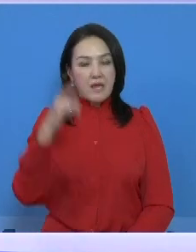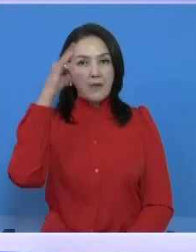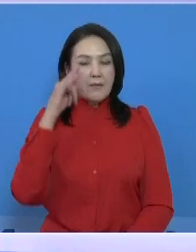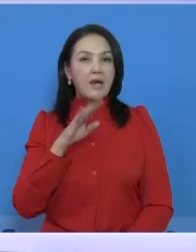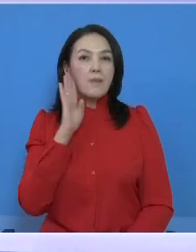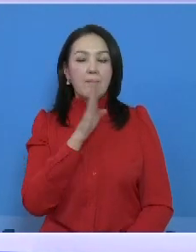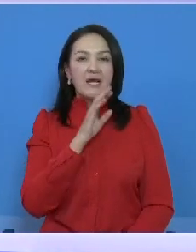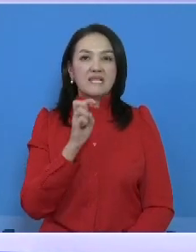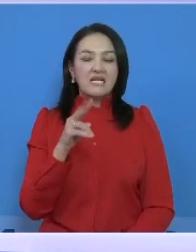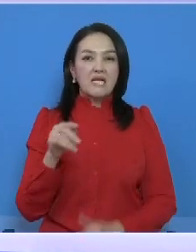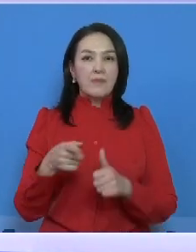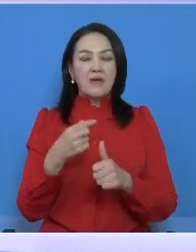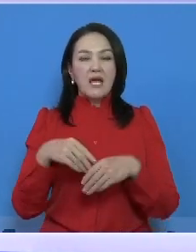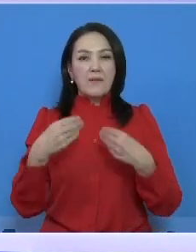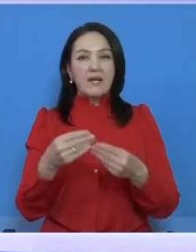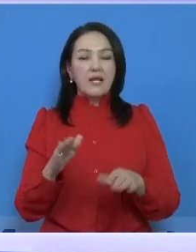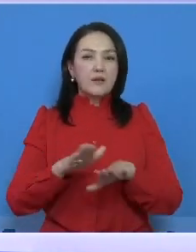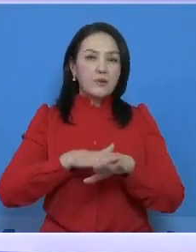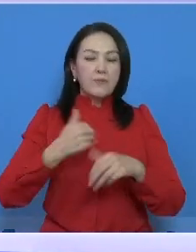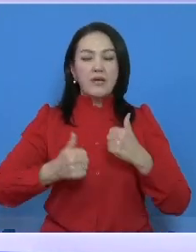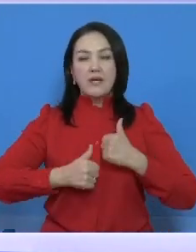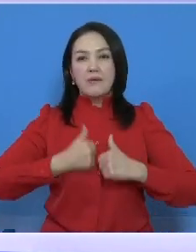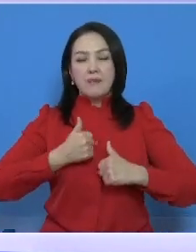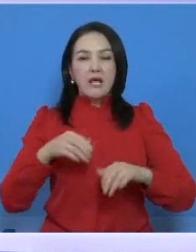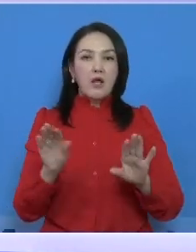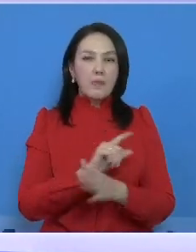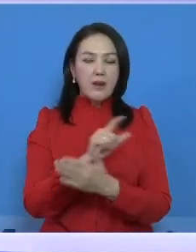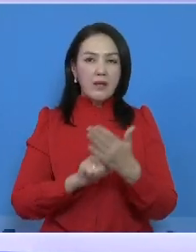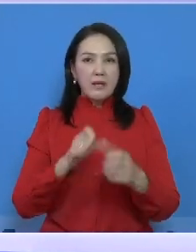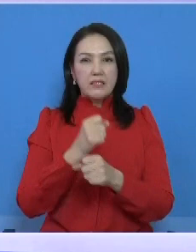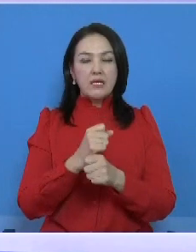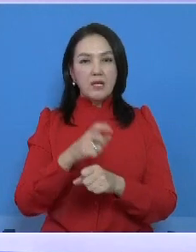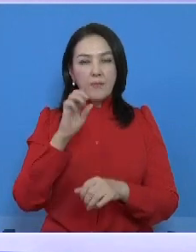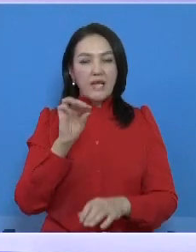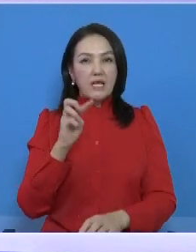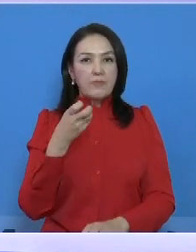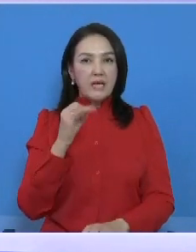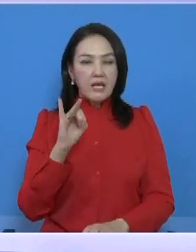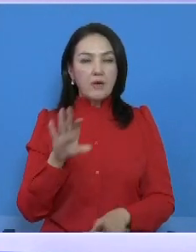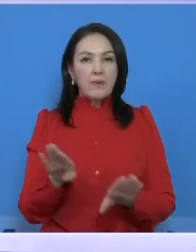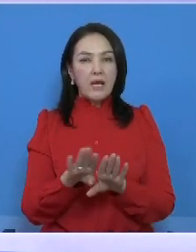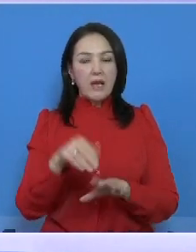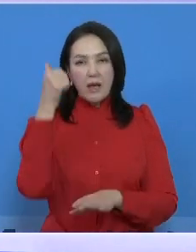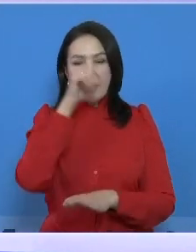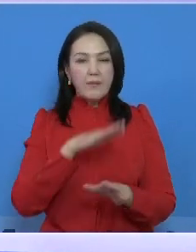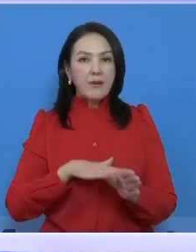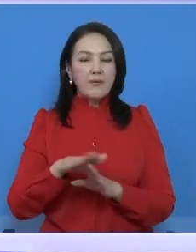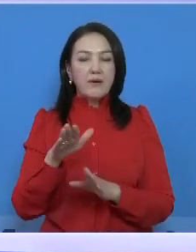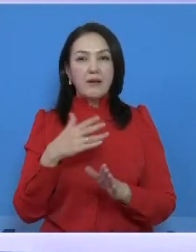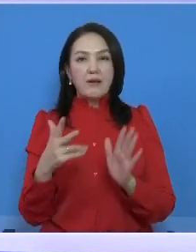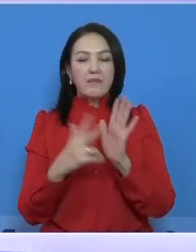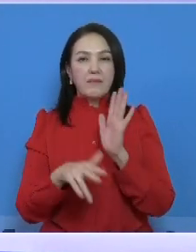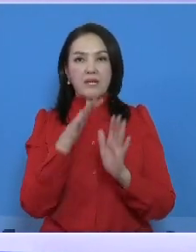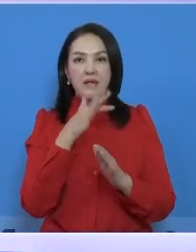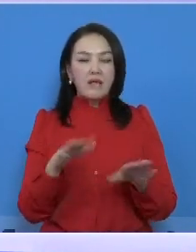медицинская Мать Тереза такое имя дали за добрые и Смелые поступки литературному деятелю страны Бибигуль и мангазиной в этом году она отмечает свое